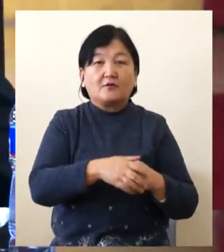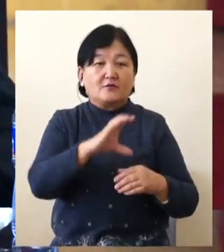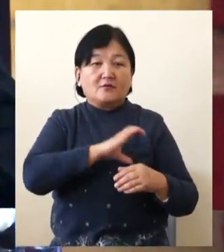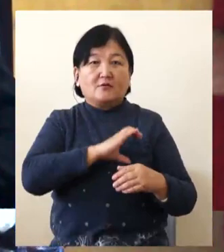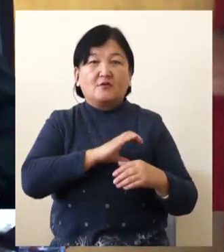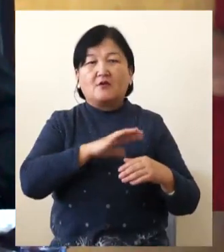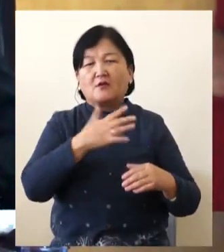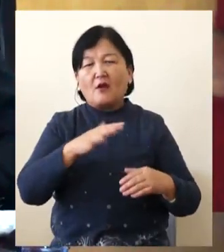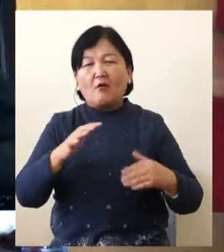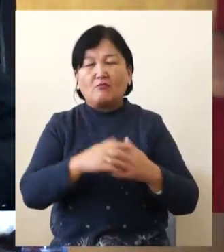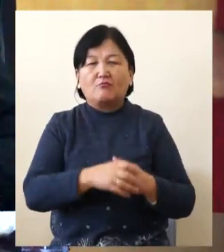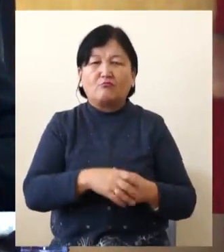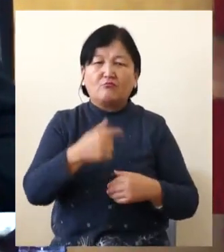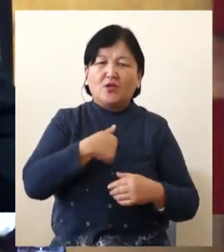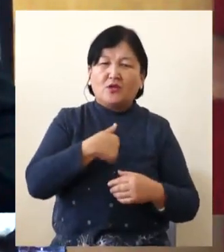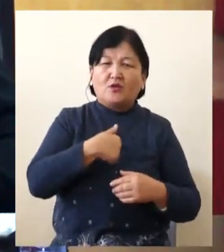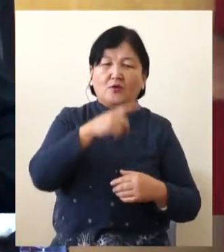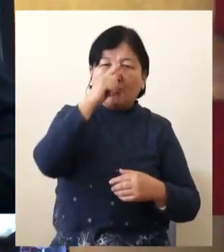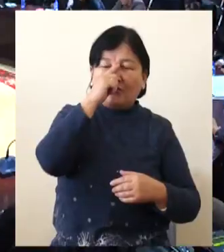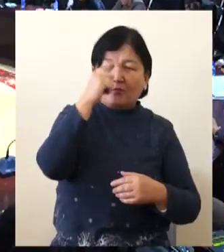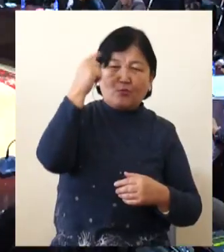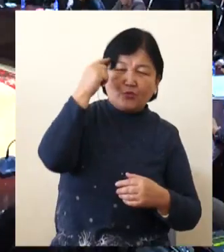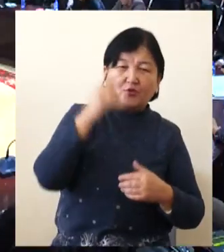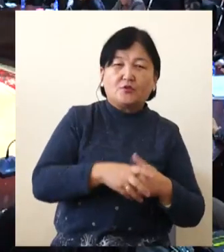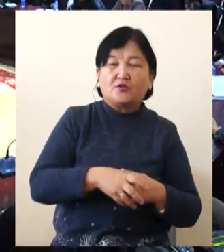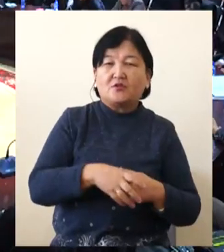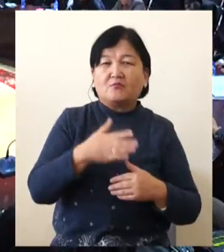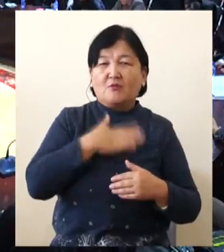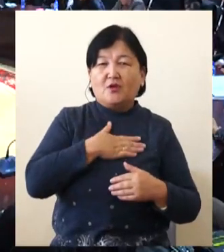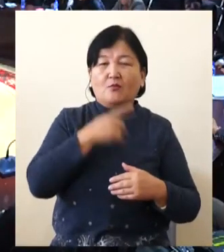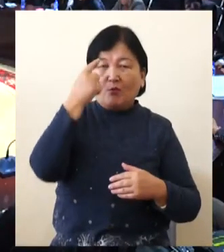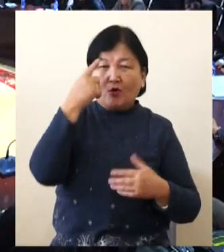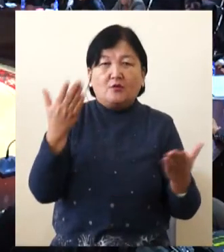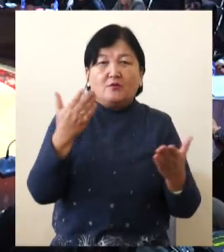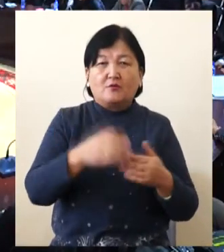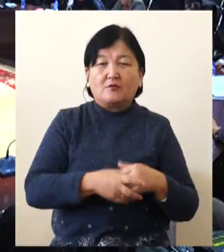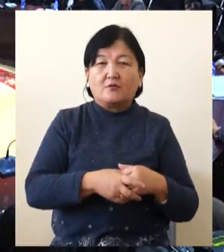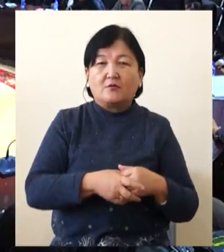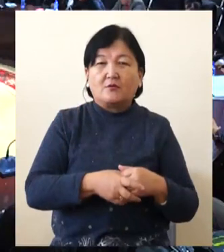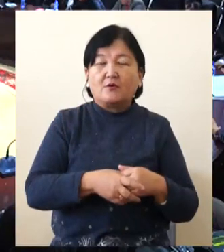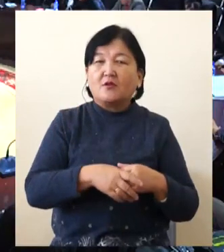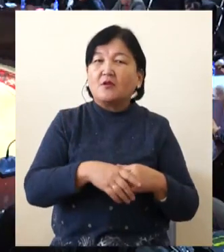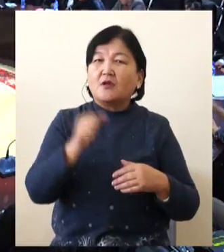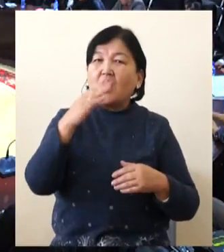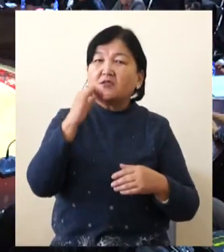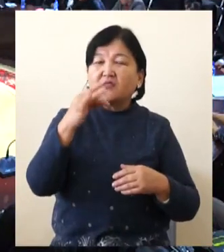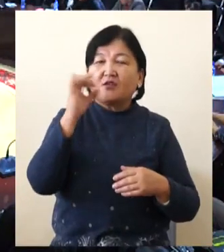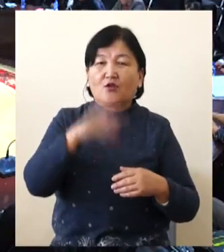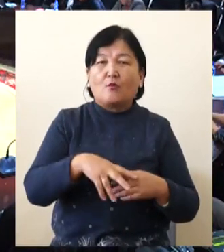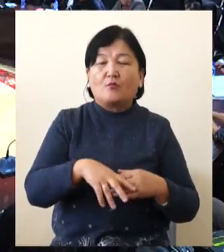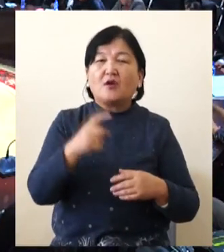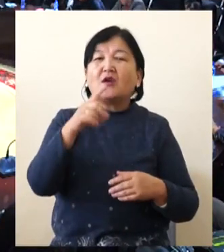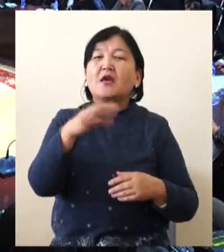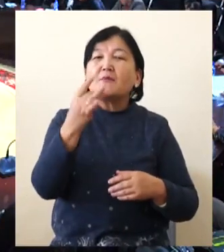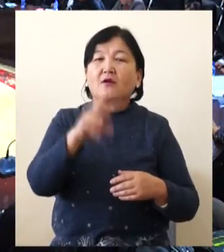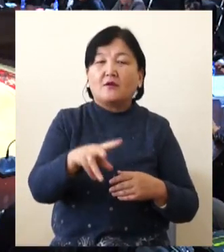болчихоо. Би өөрийгөө Орос гэж бодож байгаа гэхдээ би бол Монгол. Тэгэд хүлээж аваад байдаг. Энээс том асар том crisis